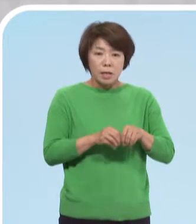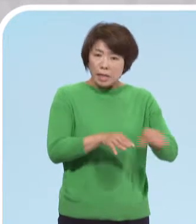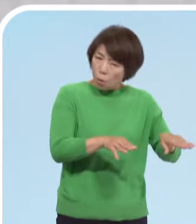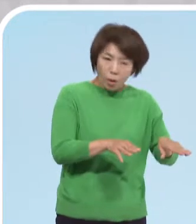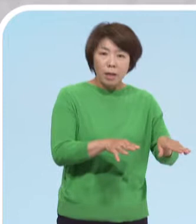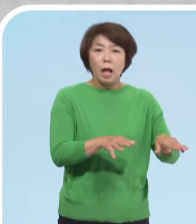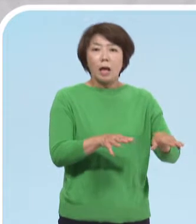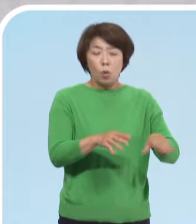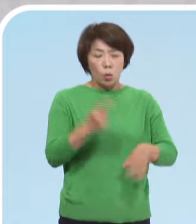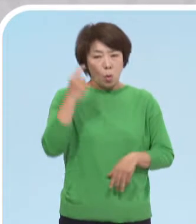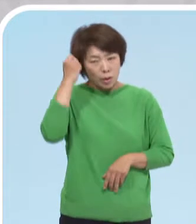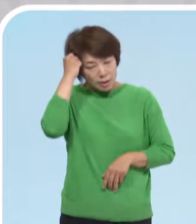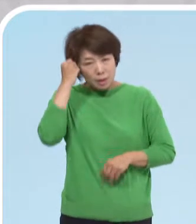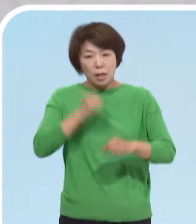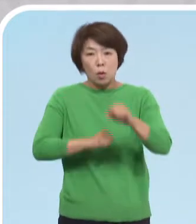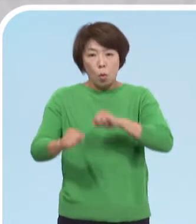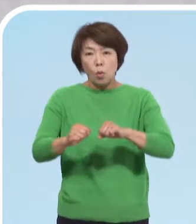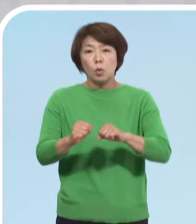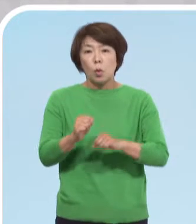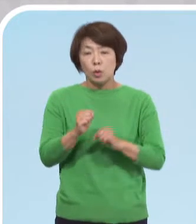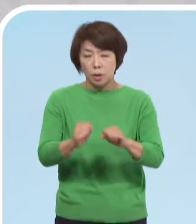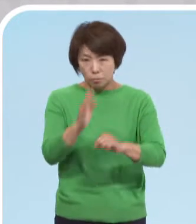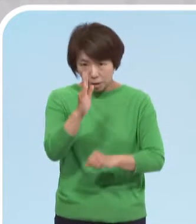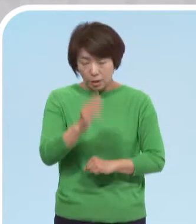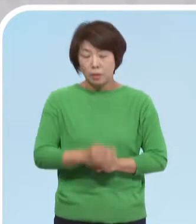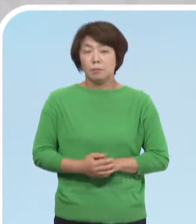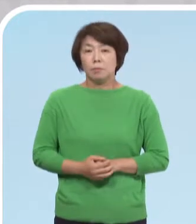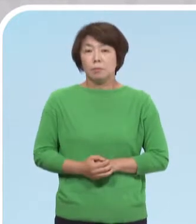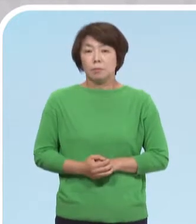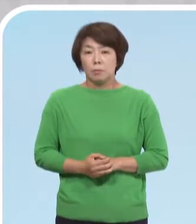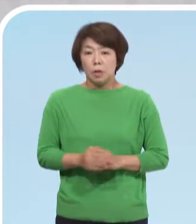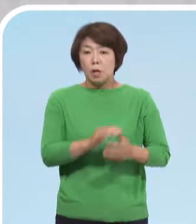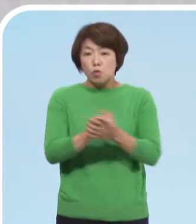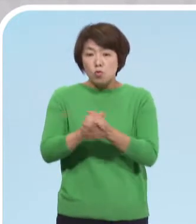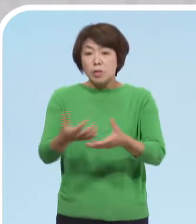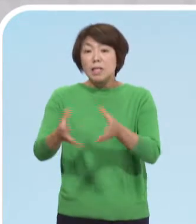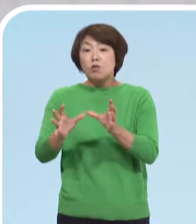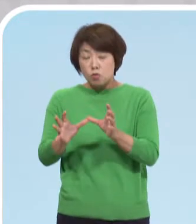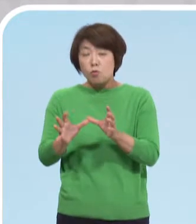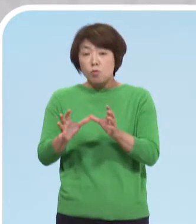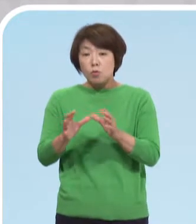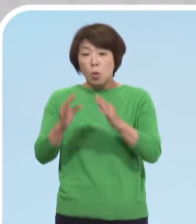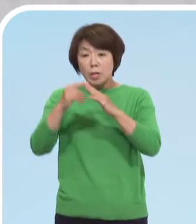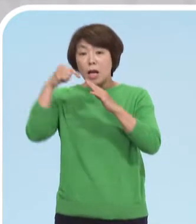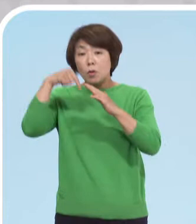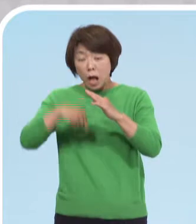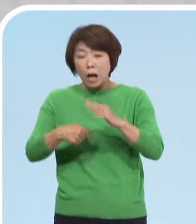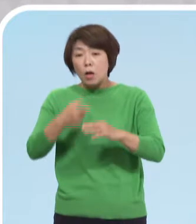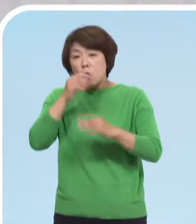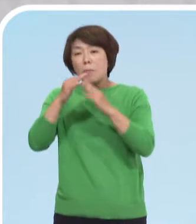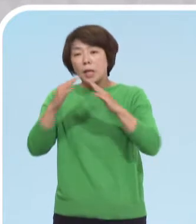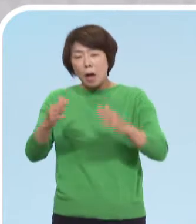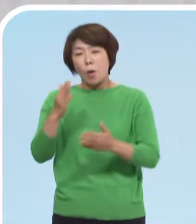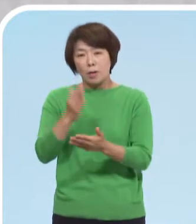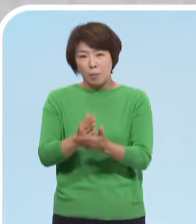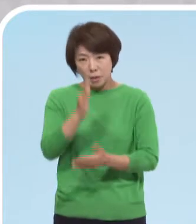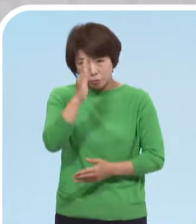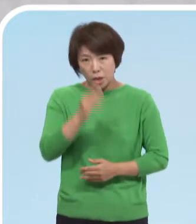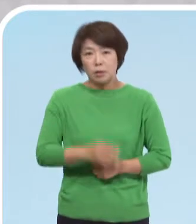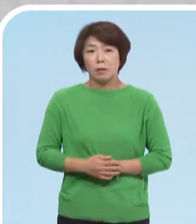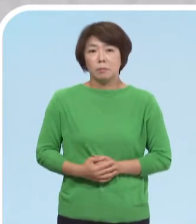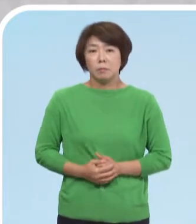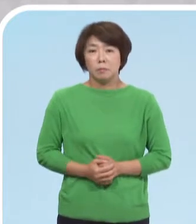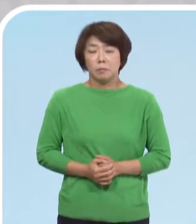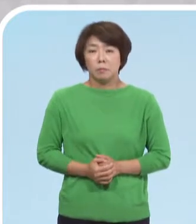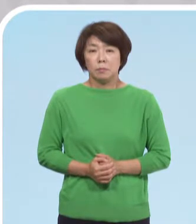げないことを意識した行動を心がけてください。友人グループなどによる自宅での飲み会は避けてください。